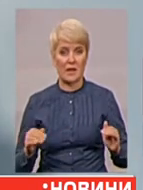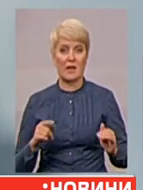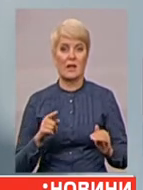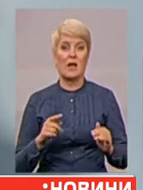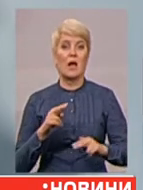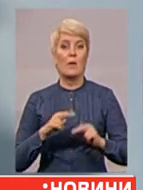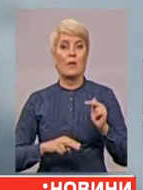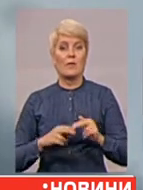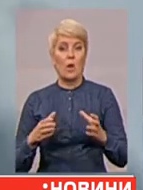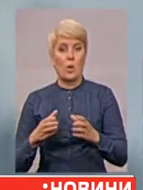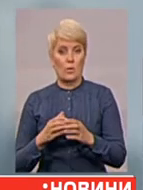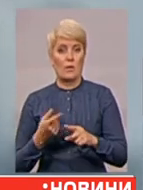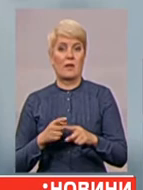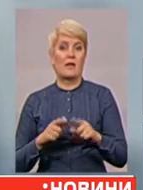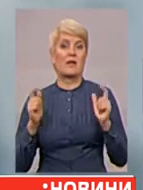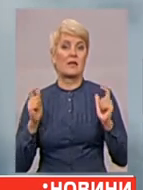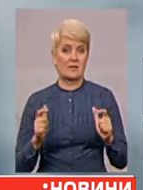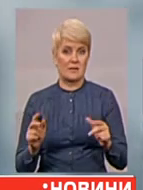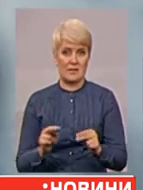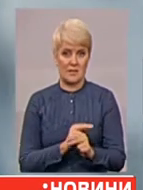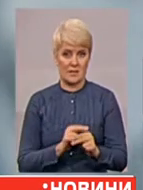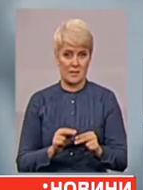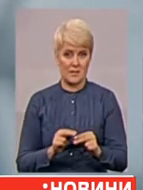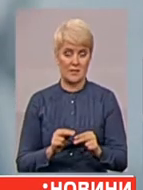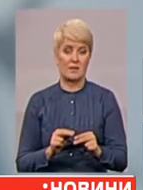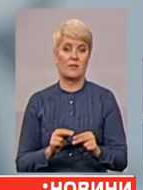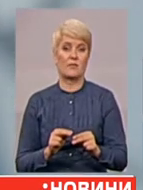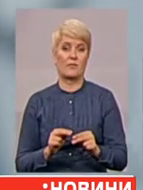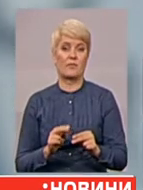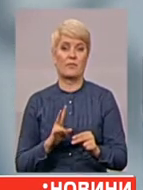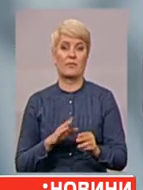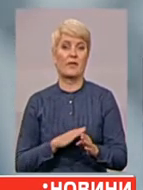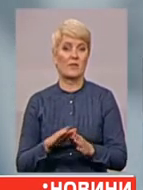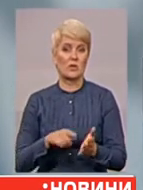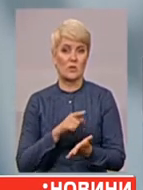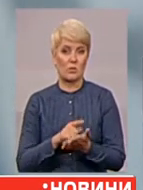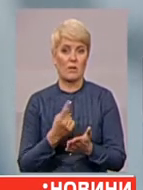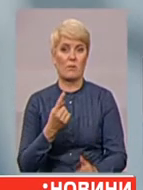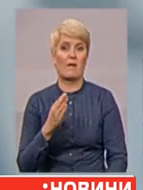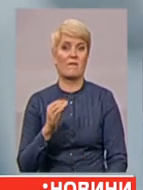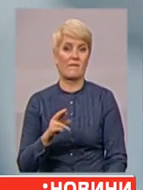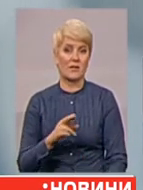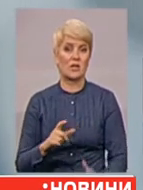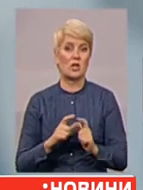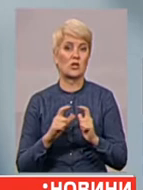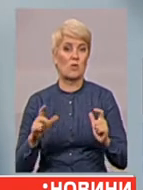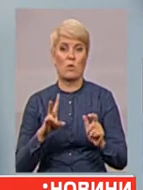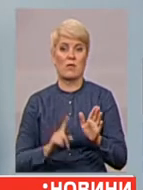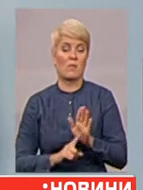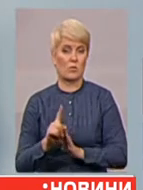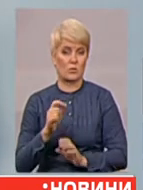будівельна організація, яка взялася усунути недолік, не виконала зобов'язання, на 1 вересня школа, на жаль, не зможе лишити свою роботу. А